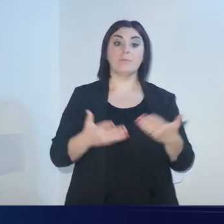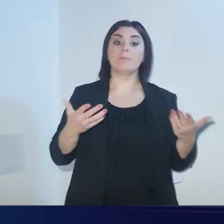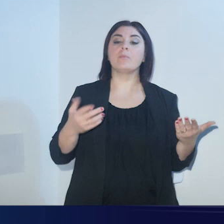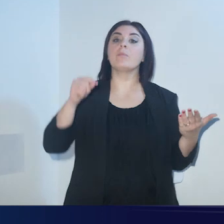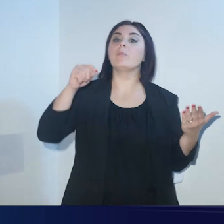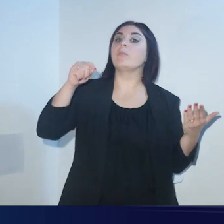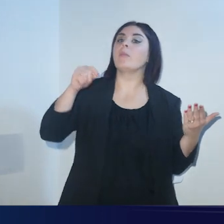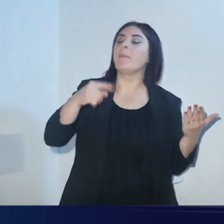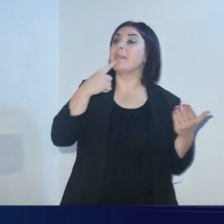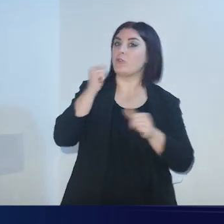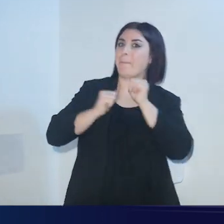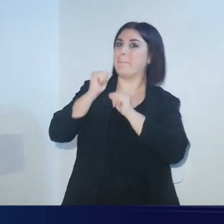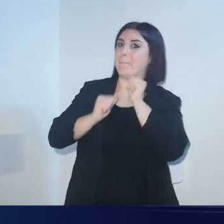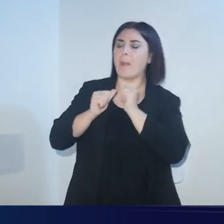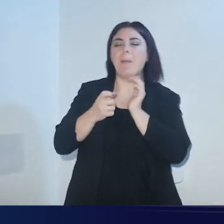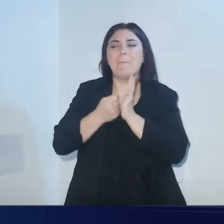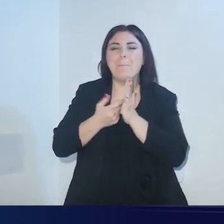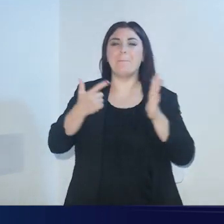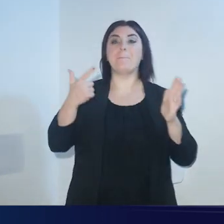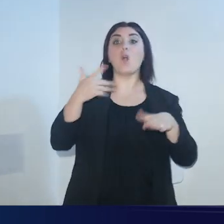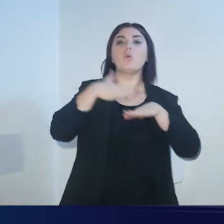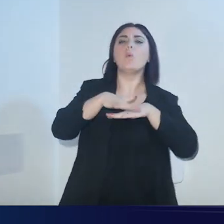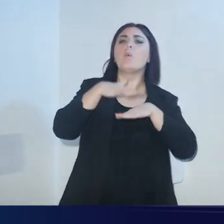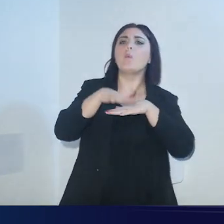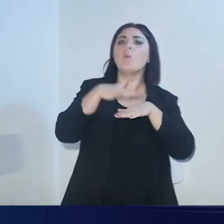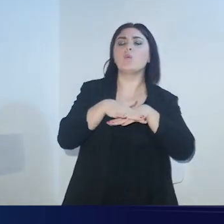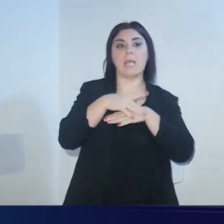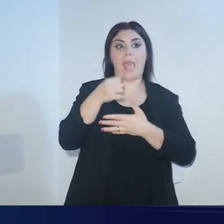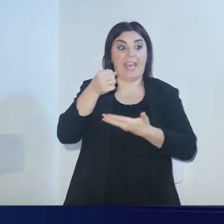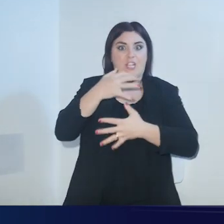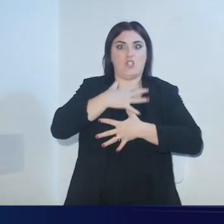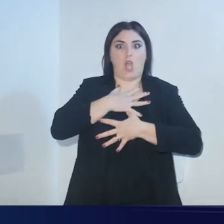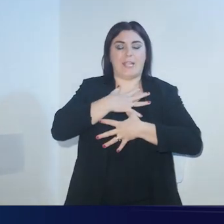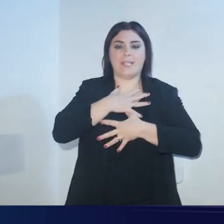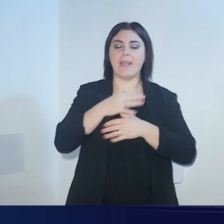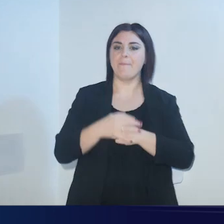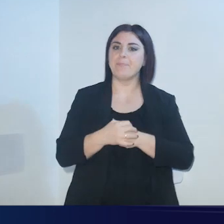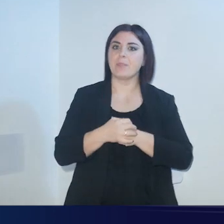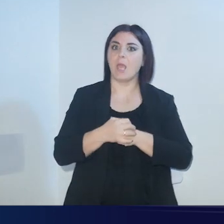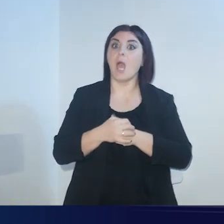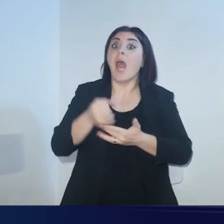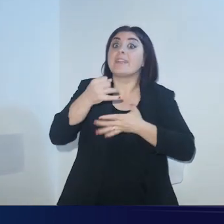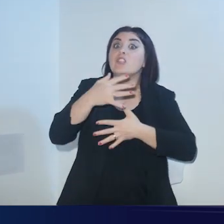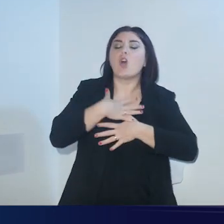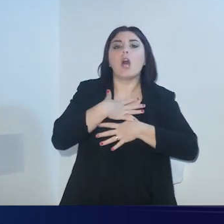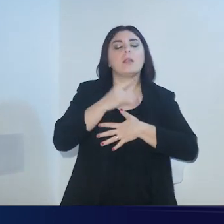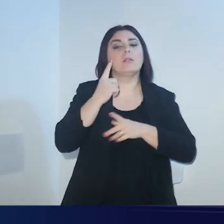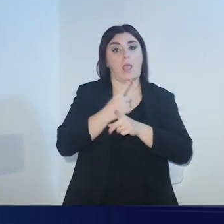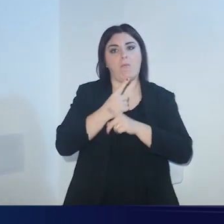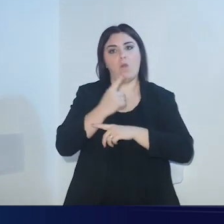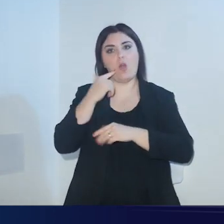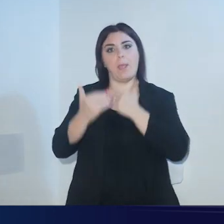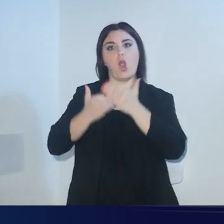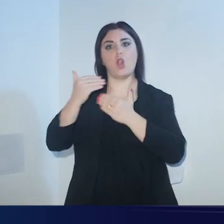Allora, abbiamo detto prima che è importante usare al meglio le nostre risorse. Le nostre risorse però vanno